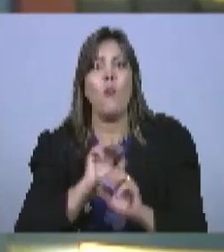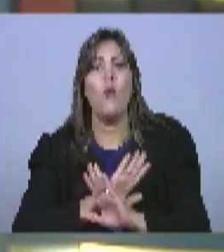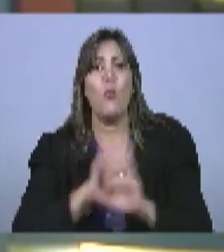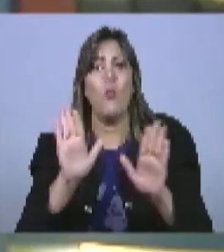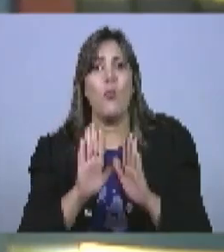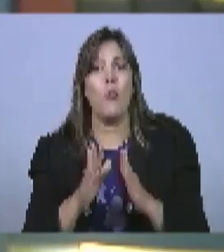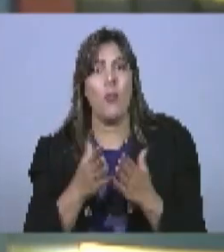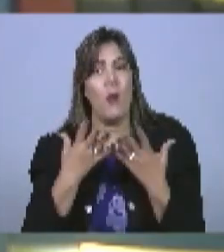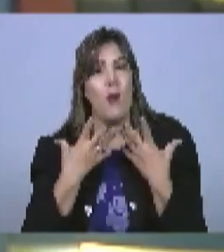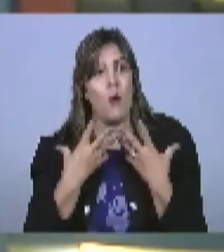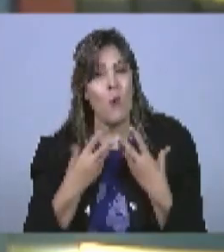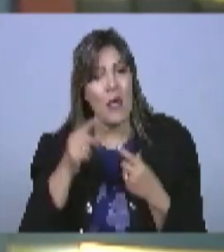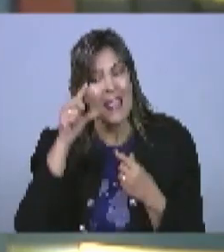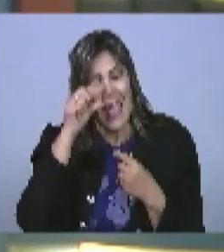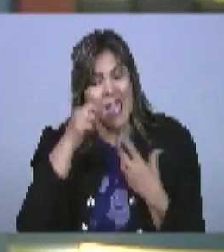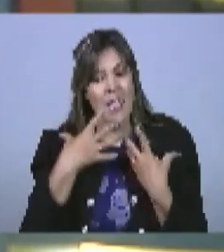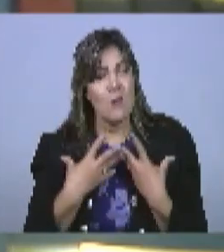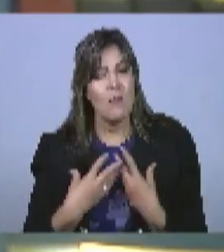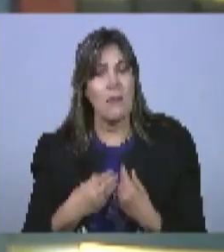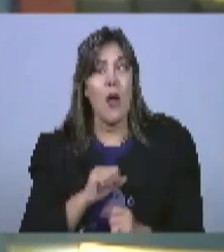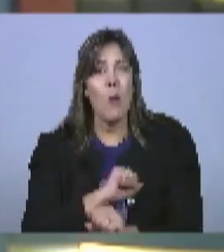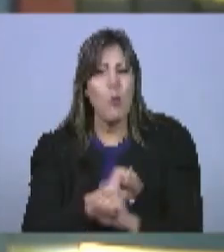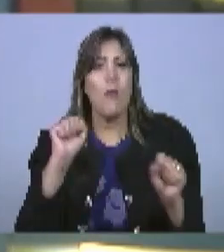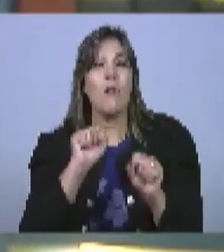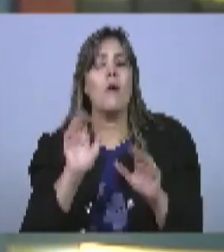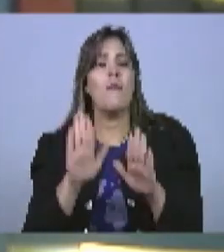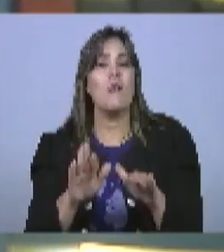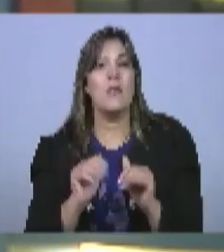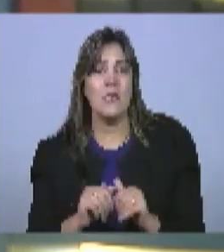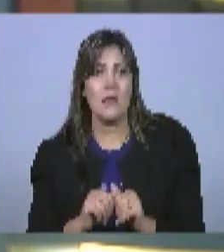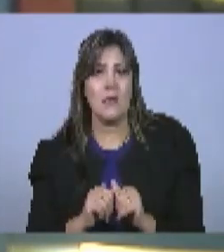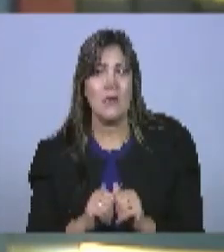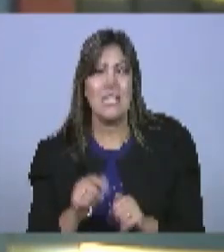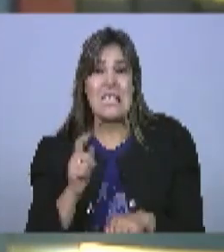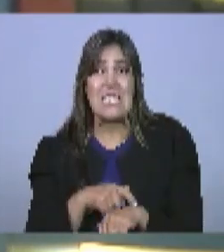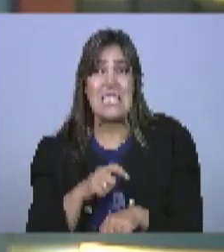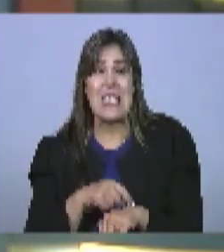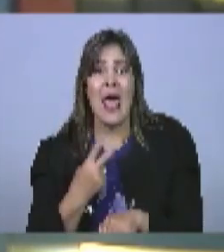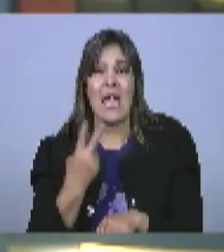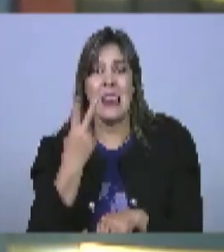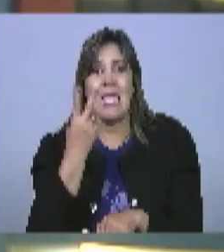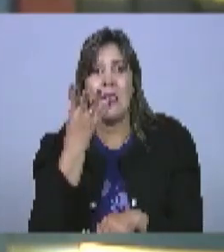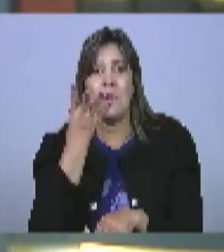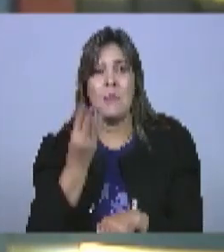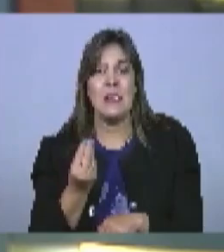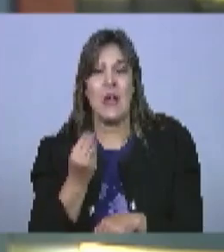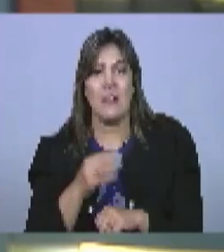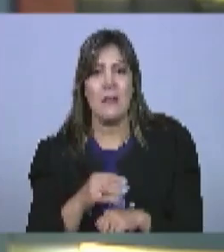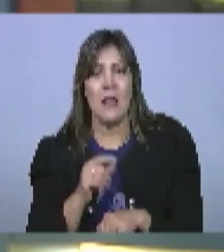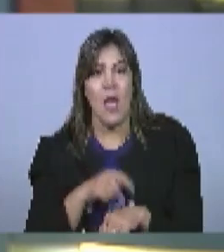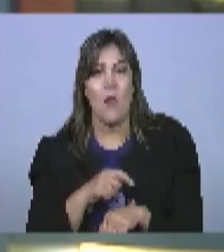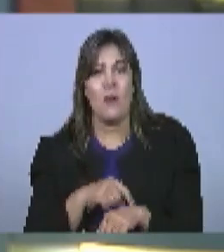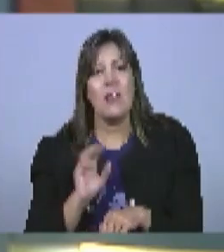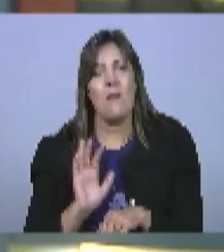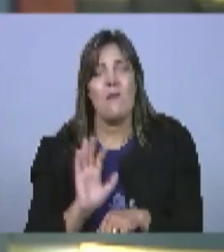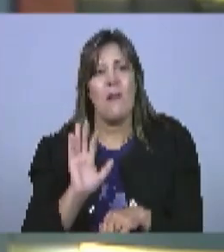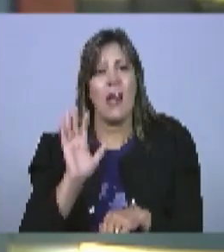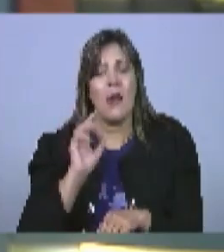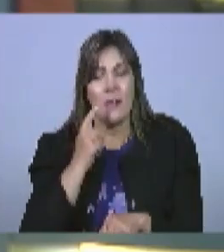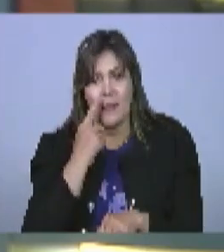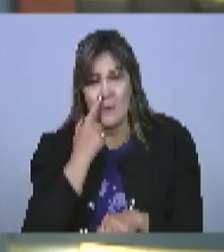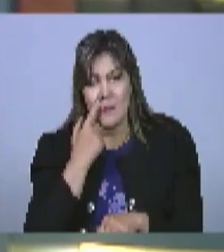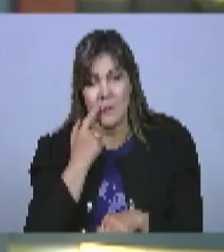غرفته ليله اغتياله وتم هذا الساعه 2 مساء او 2 فجرا